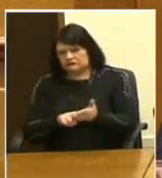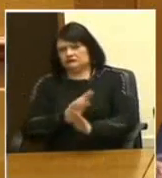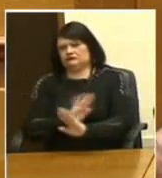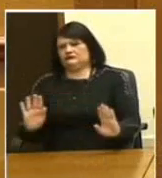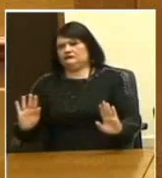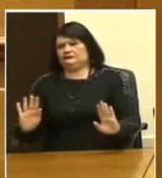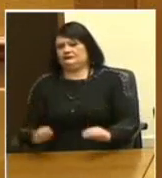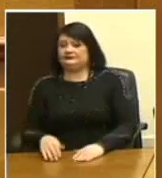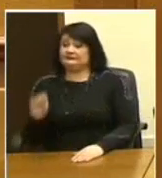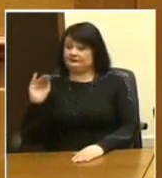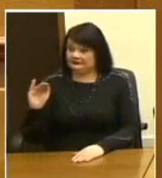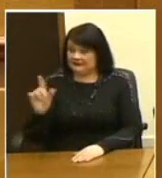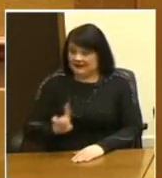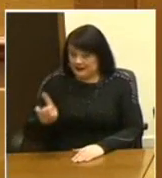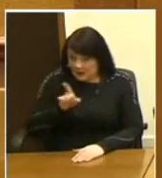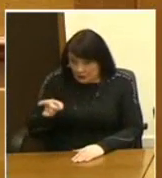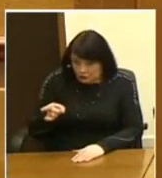Κύριε Μητσοτάκη όμως,